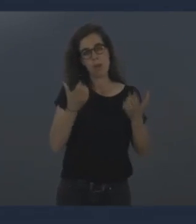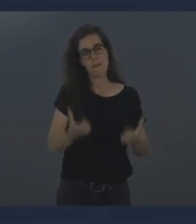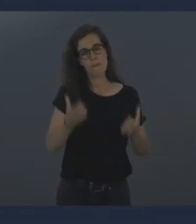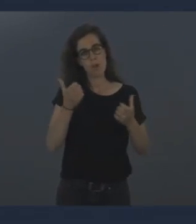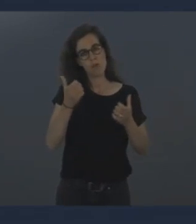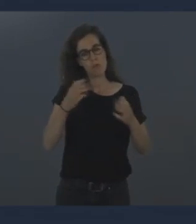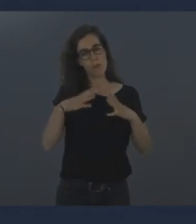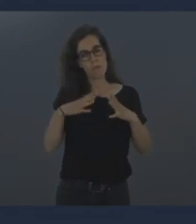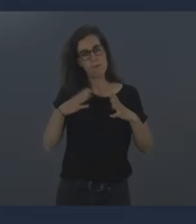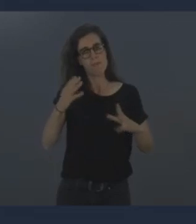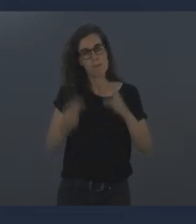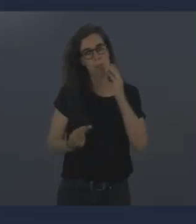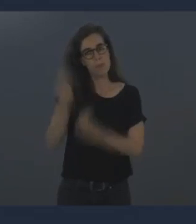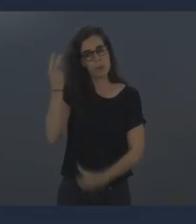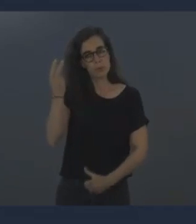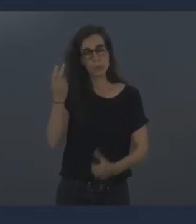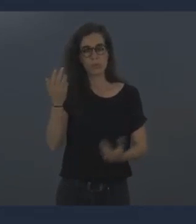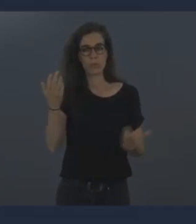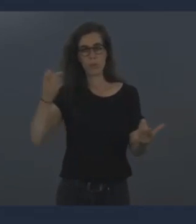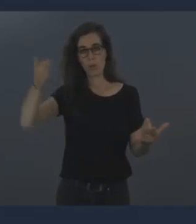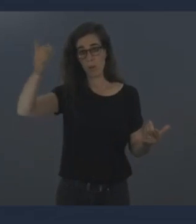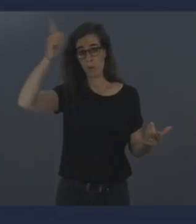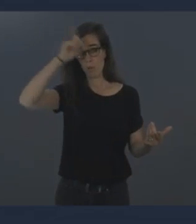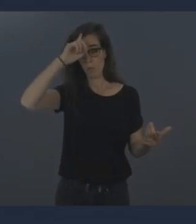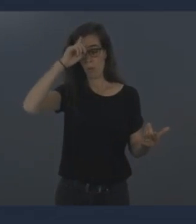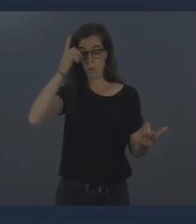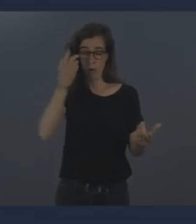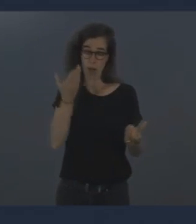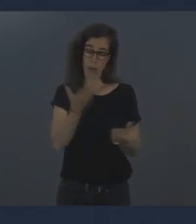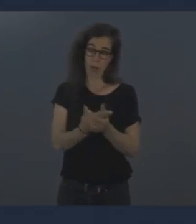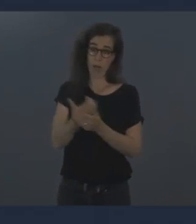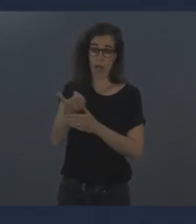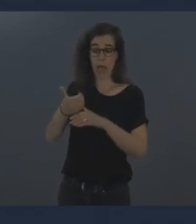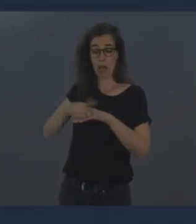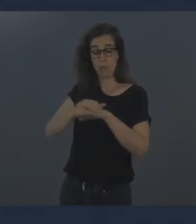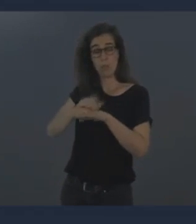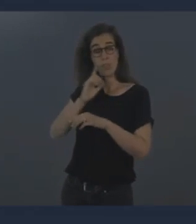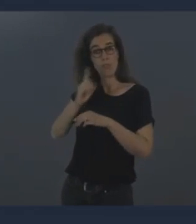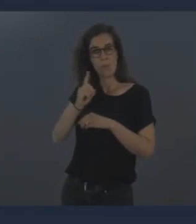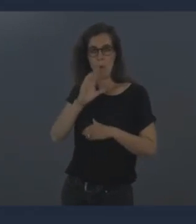dans ce processus de négociation car c'est l'une des raisons et des solutions pour